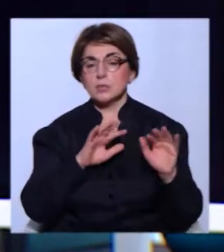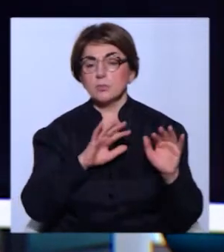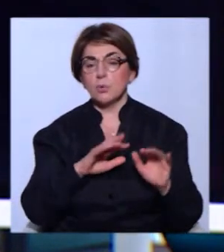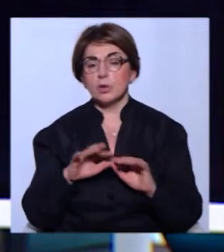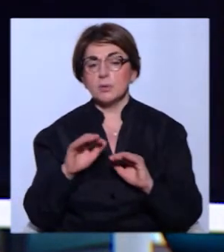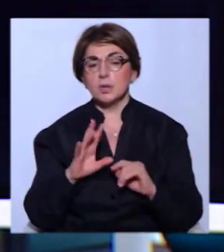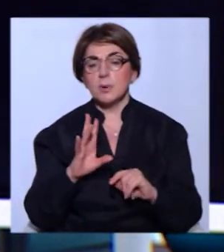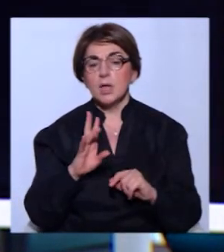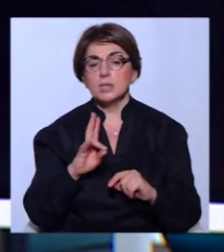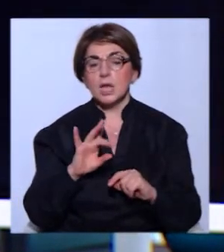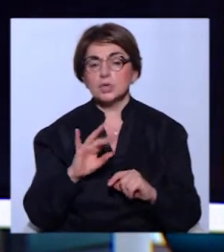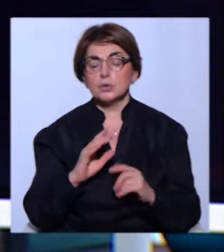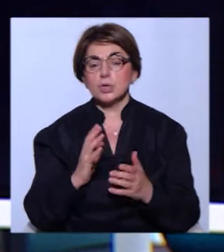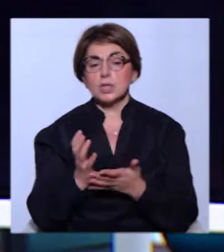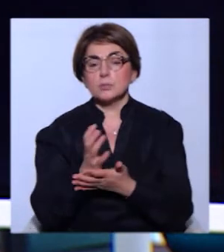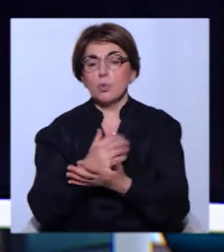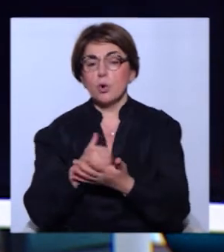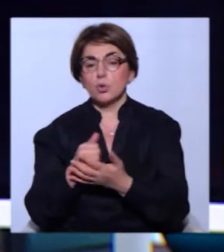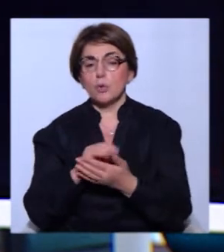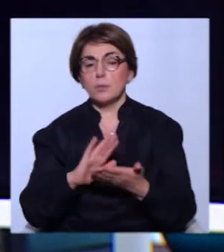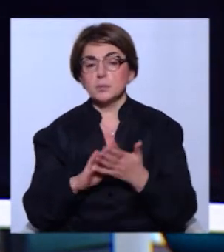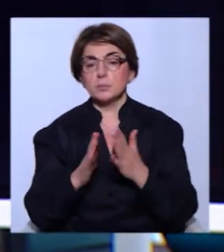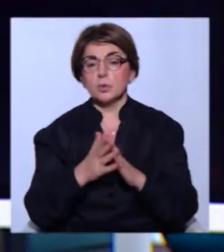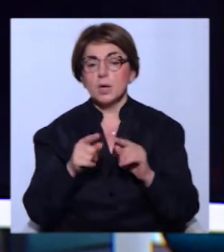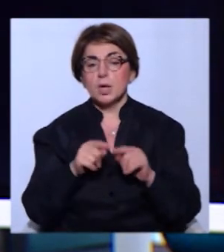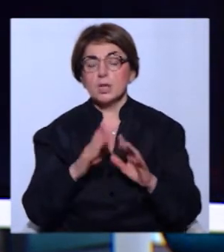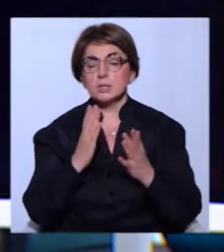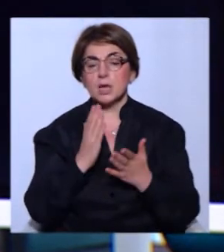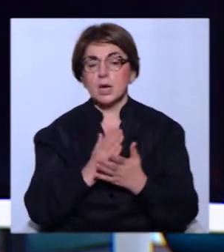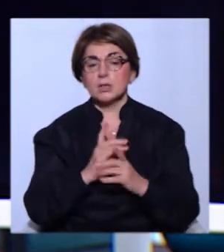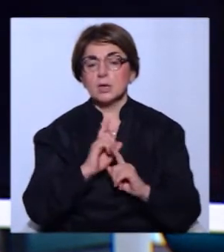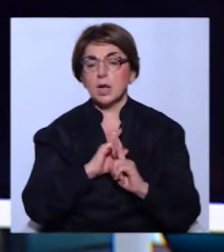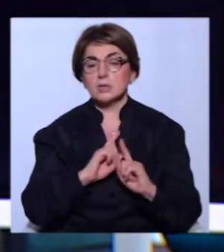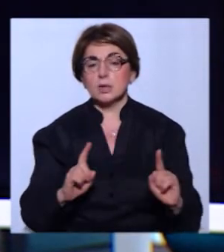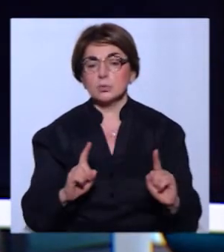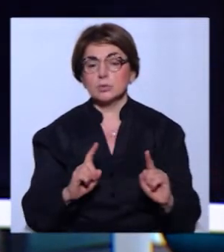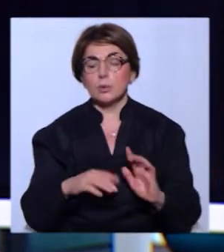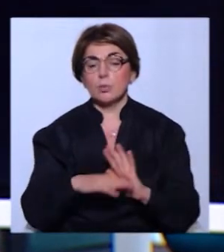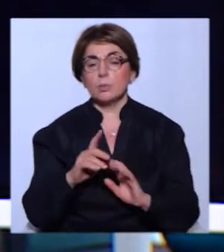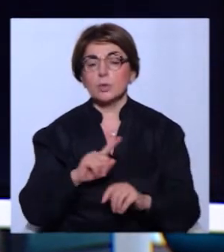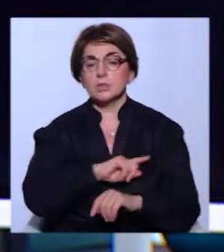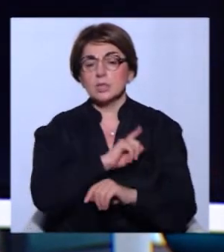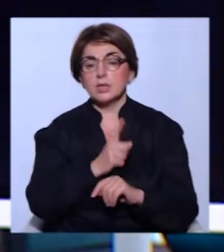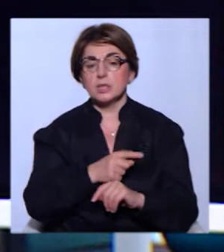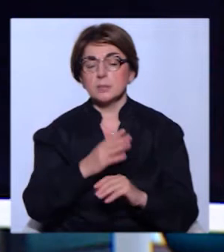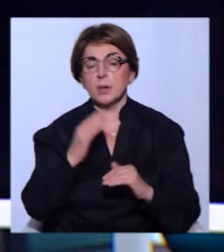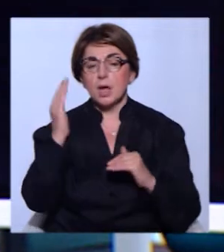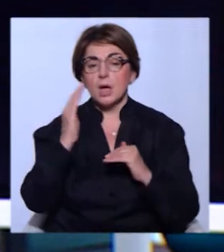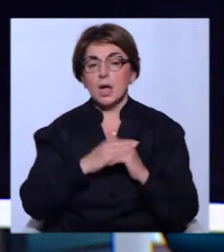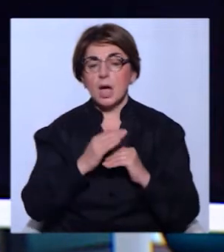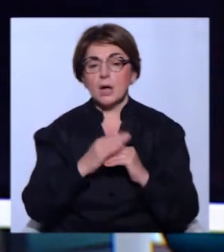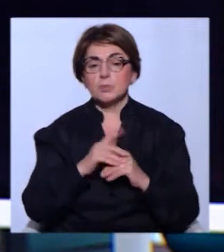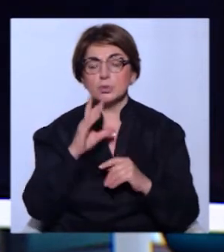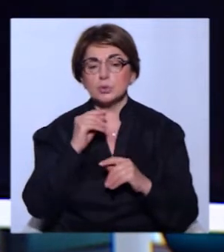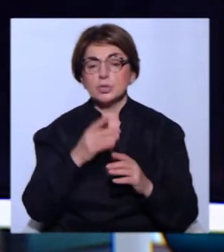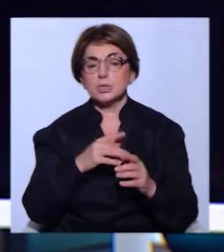ანუ ნახშიროჟანგის დაგროვების პროცესში, გარემოში გამოყოფის პროცესი, განსაკუთრებით უფრო ძლიერდება ღამით,